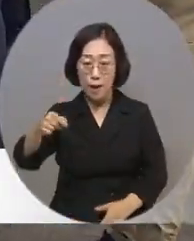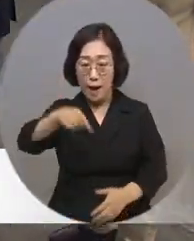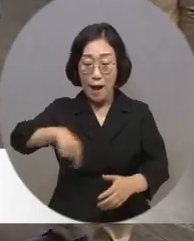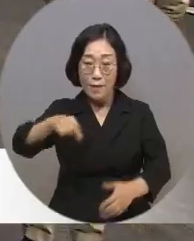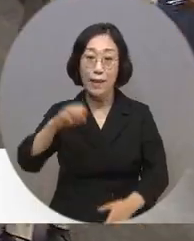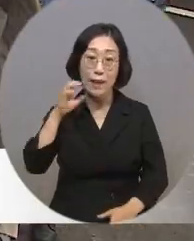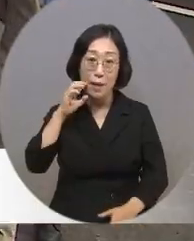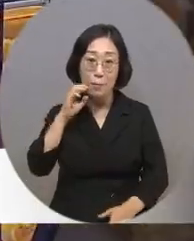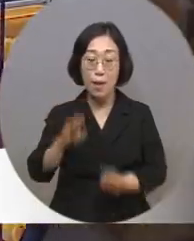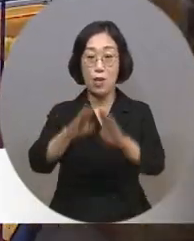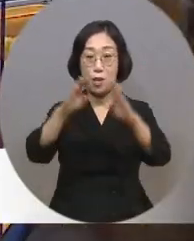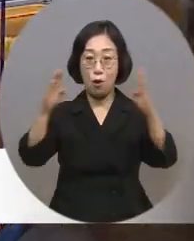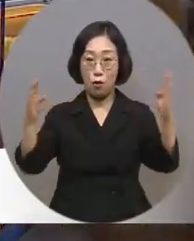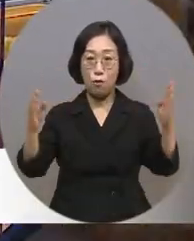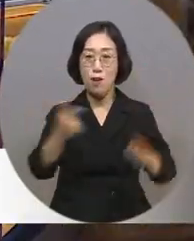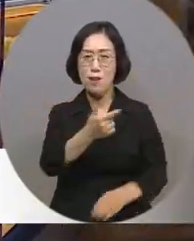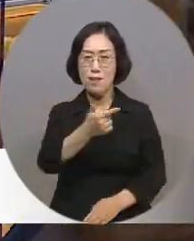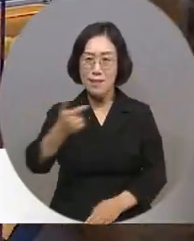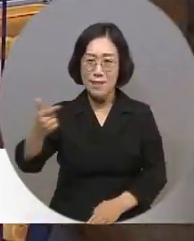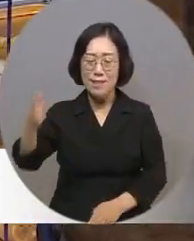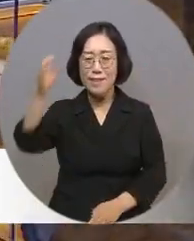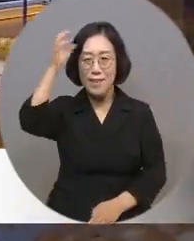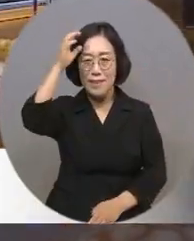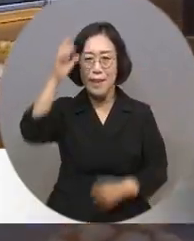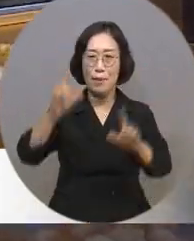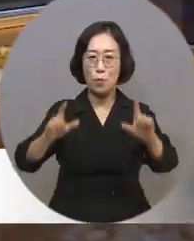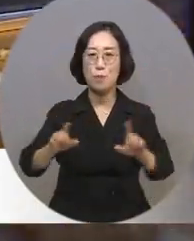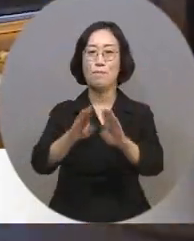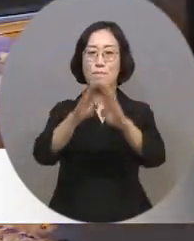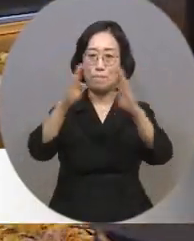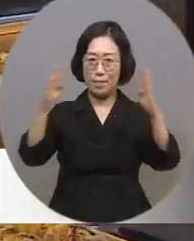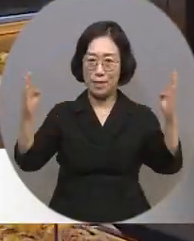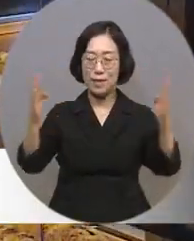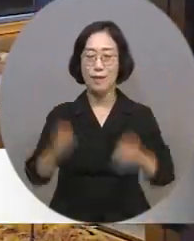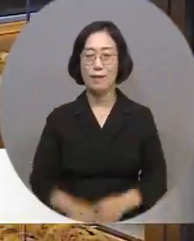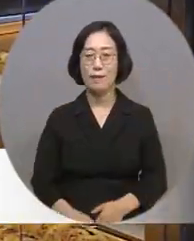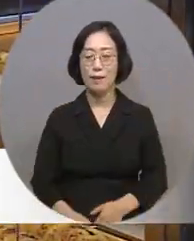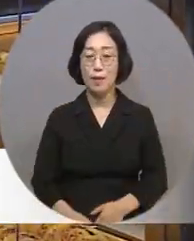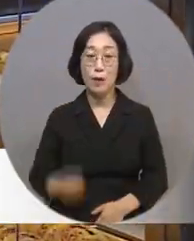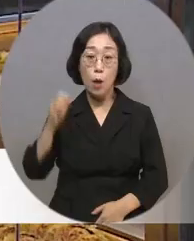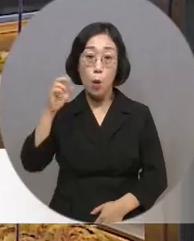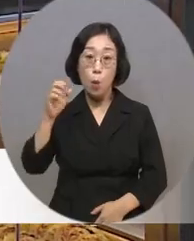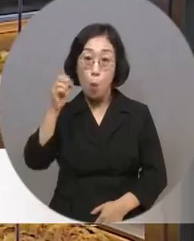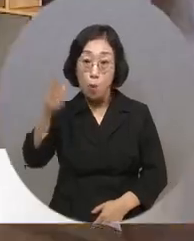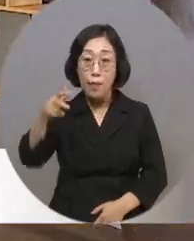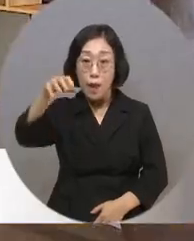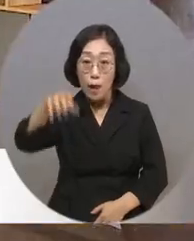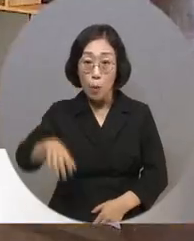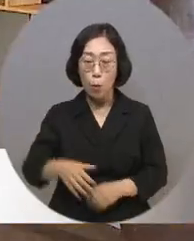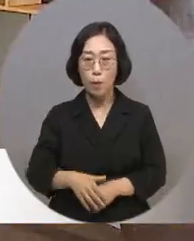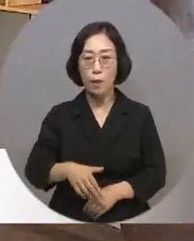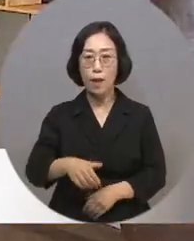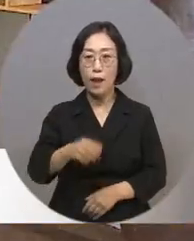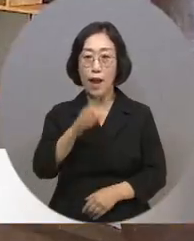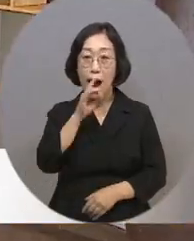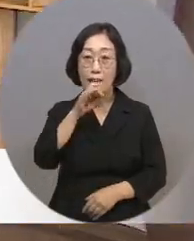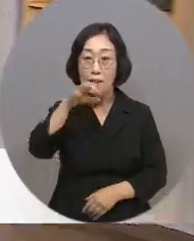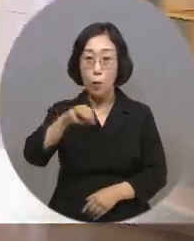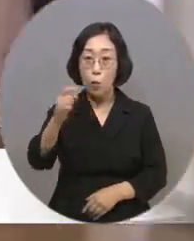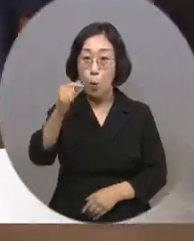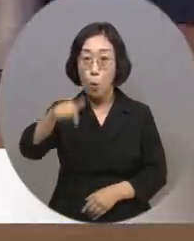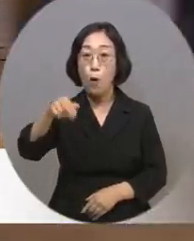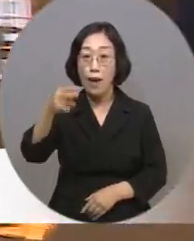개관식이 뜨거운 기대와 관심을 받으며 열렸습니다. 호텔은 강원도 강릉시 옥계면에 위치해